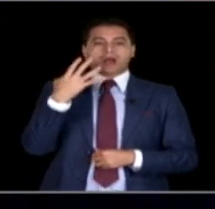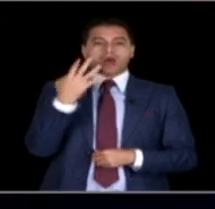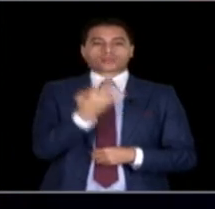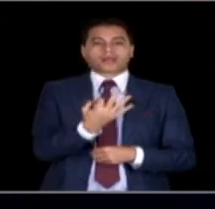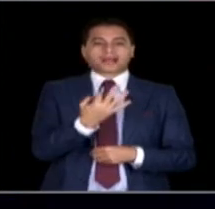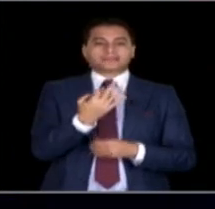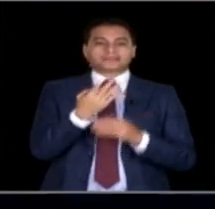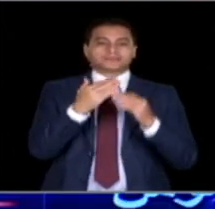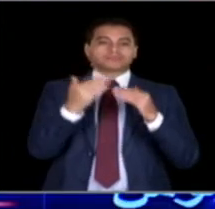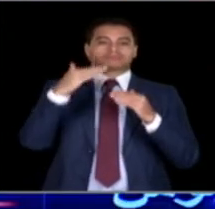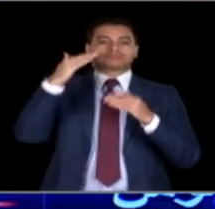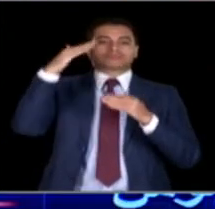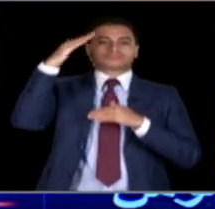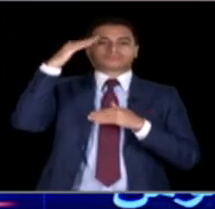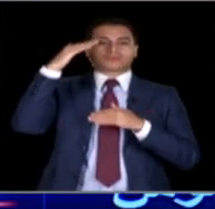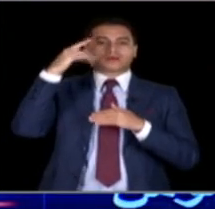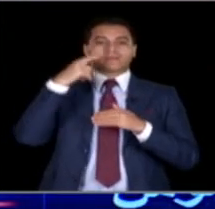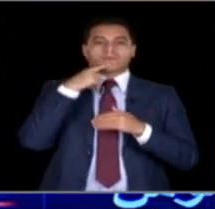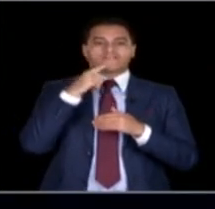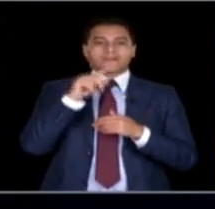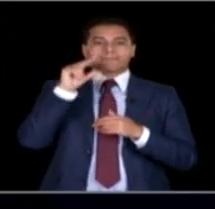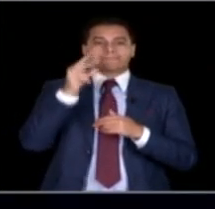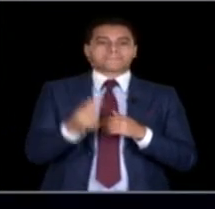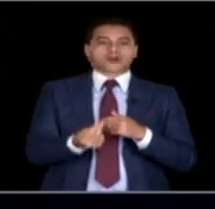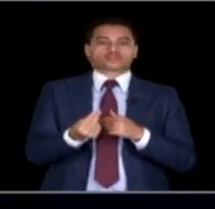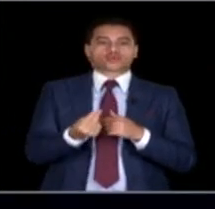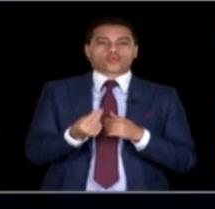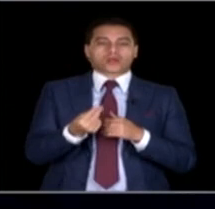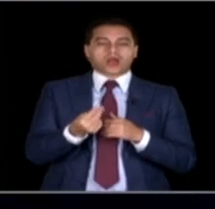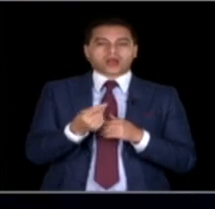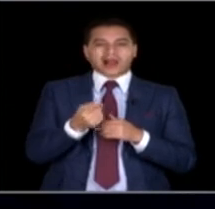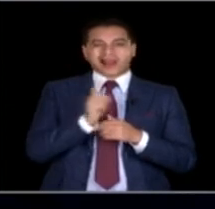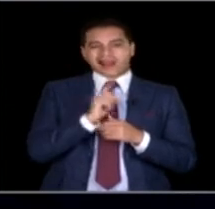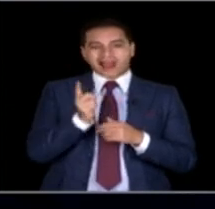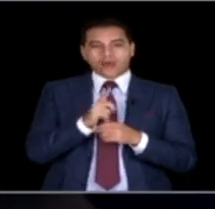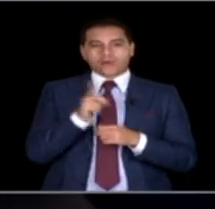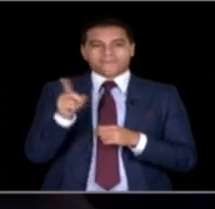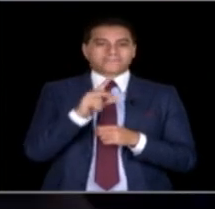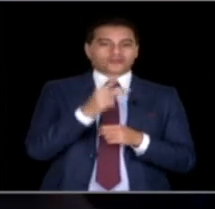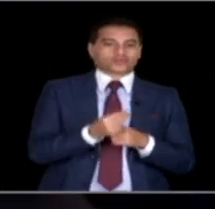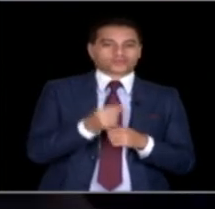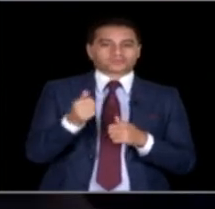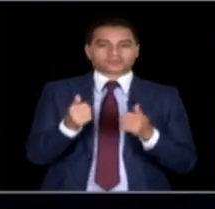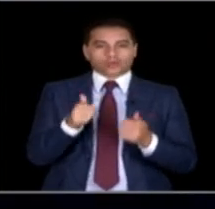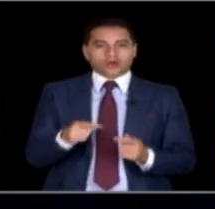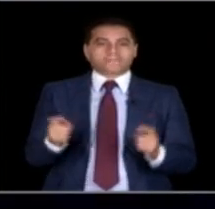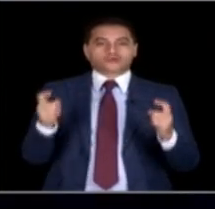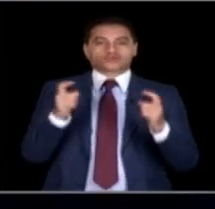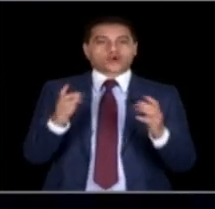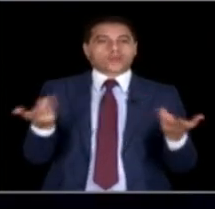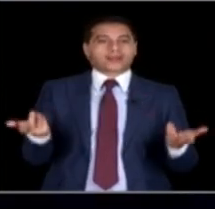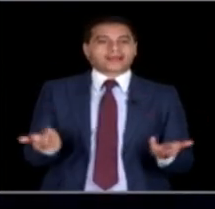34 طابق. مؤمن مصطفى. برشلونة. يا سلام، لو مش مدريد تبقى برشلونة. هو ماتش كرة؟